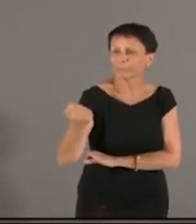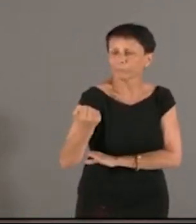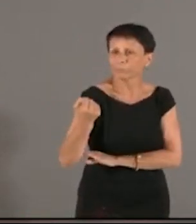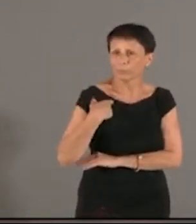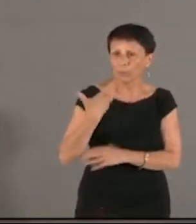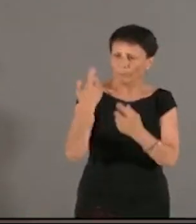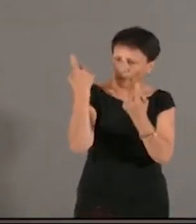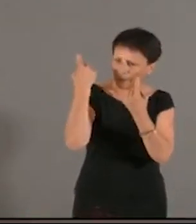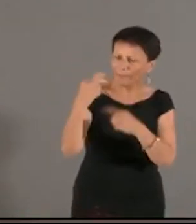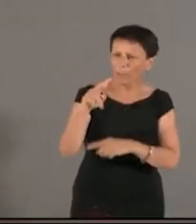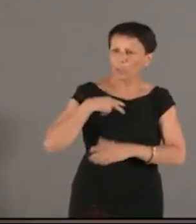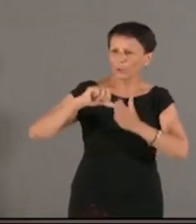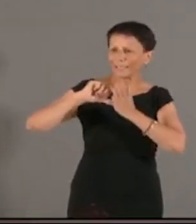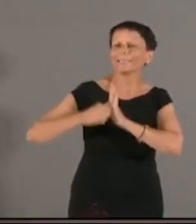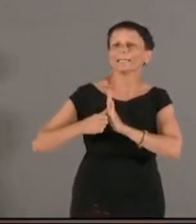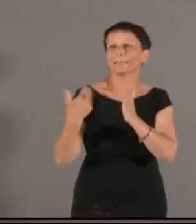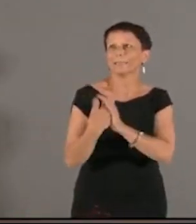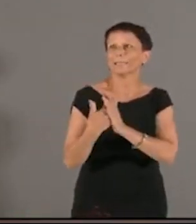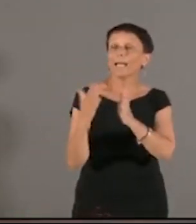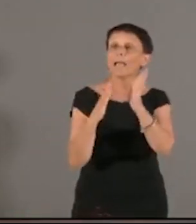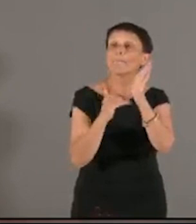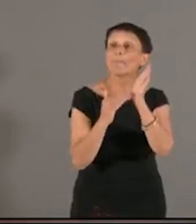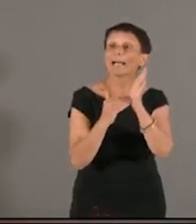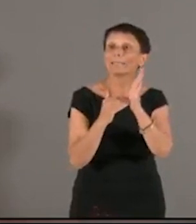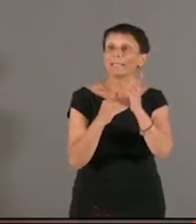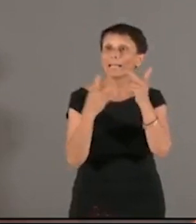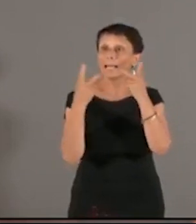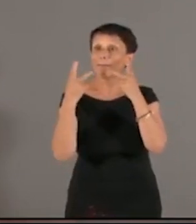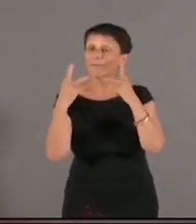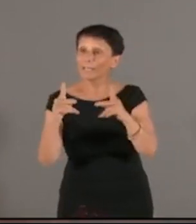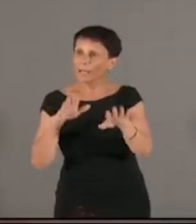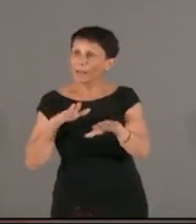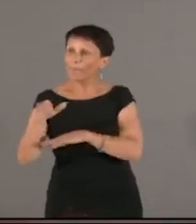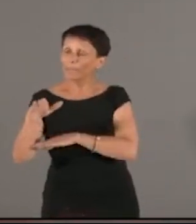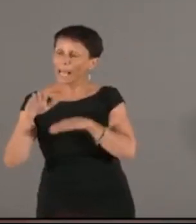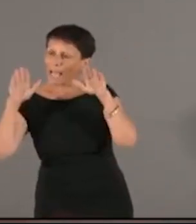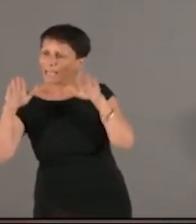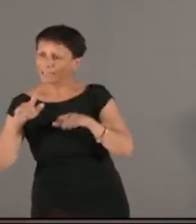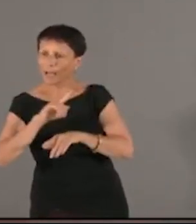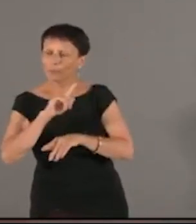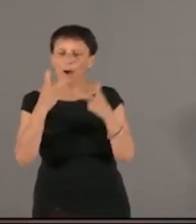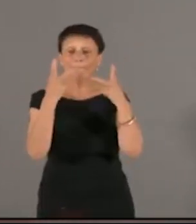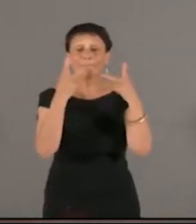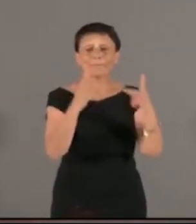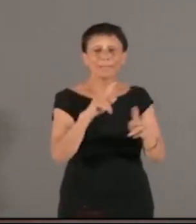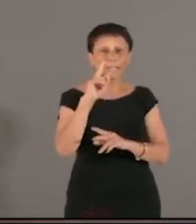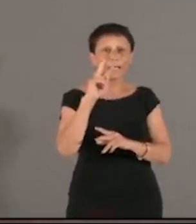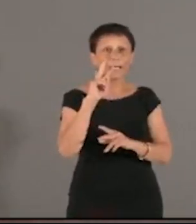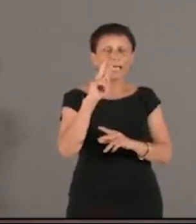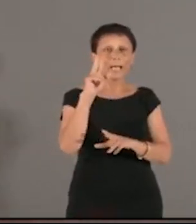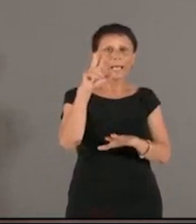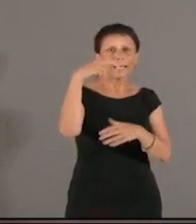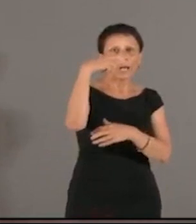défendre notre identité. Marseille, ce n'est pas la ville des abayas, mais des abbayes. Non, mais on est bien d'accord. C'est la ville des clochers et